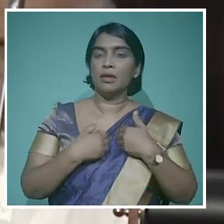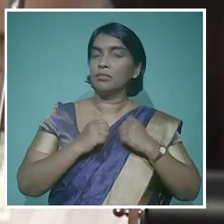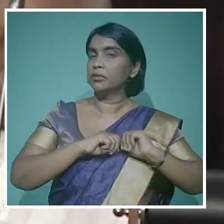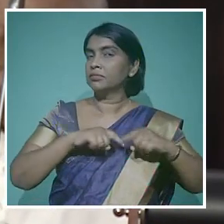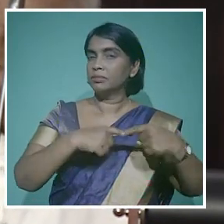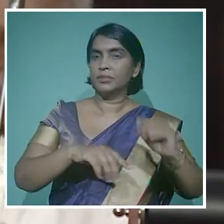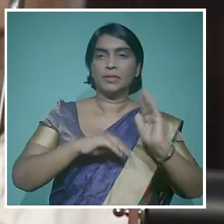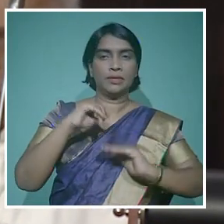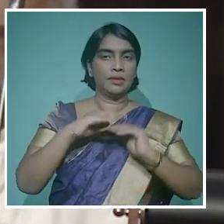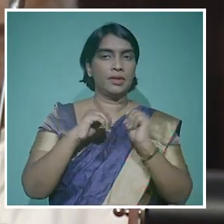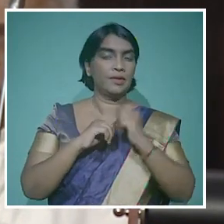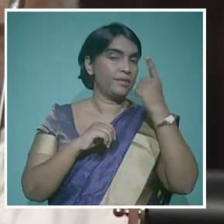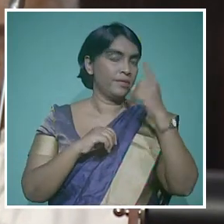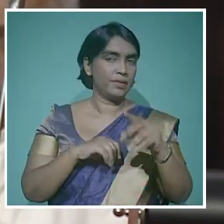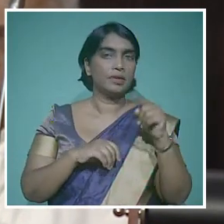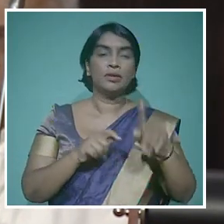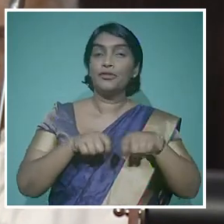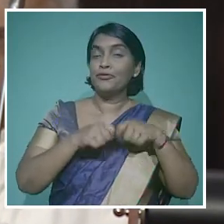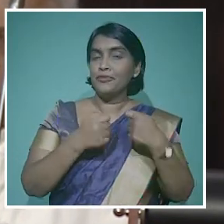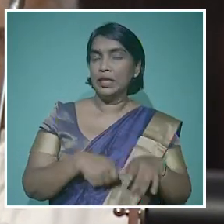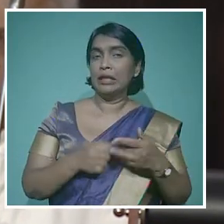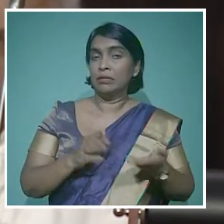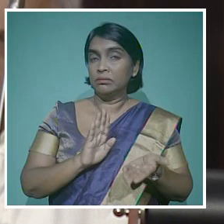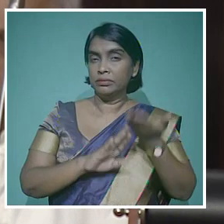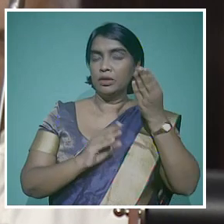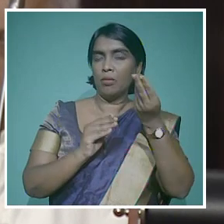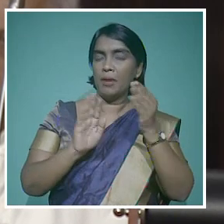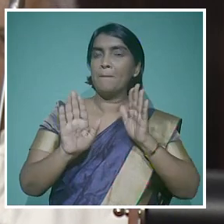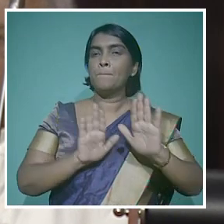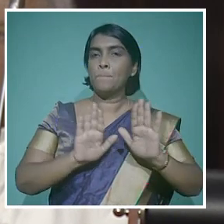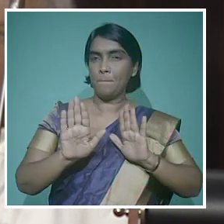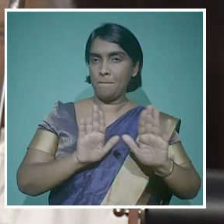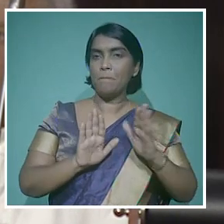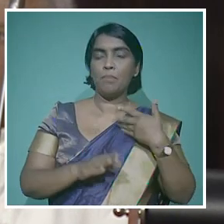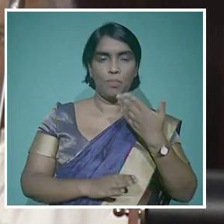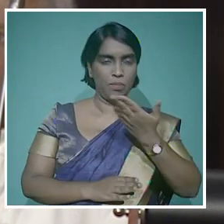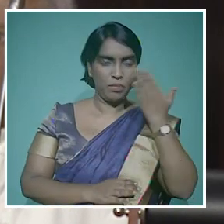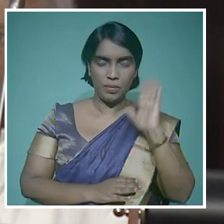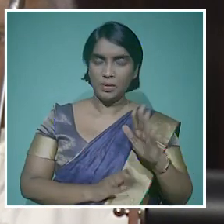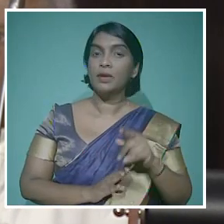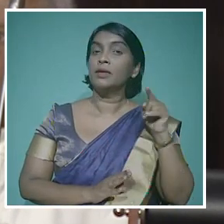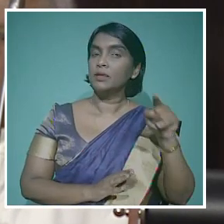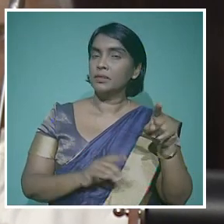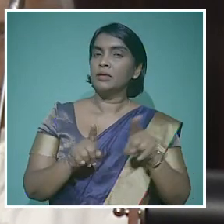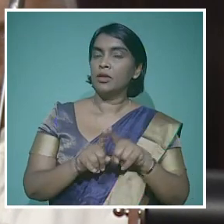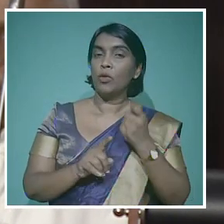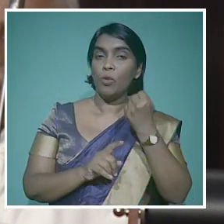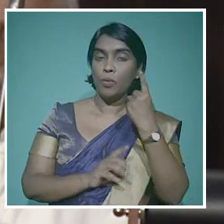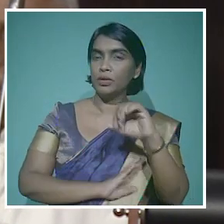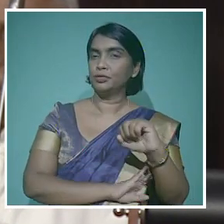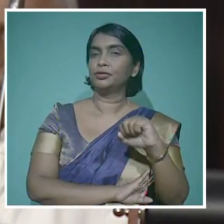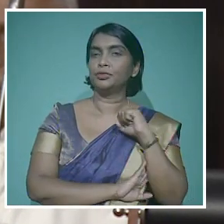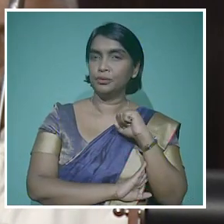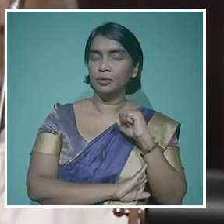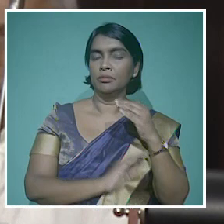කළ ක්‍රියාමාර්ග නිසා උද්දමනය යම් ප්‍රමාණයකින් පාලනය කරගන්නට පුළුවන් වුණා. ඒ වගේම රුපියල ශක්තිමත්